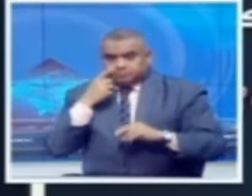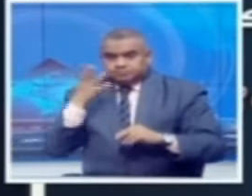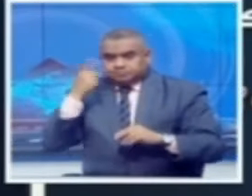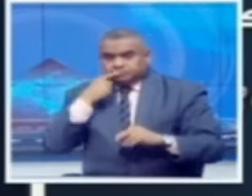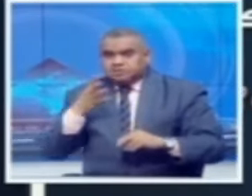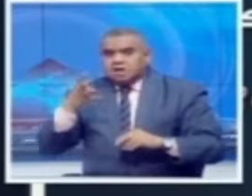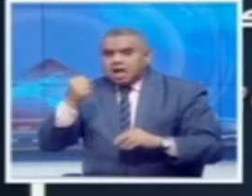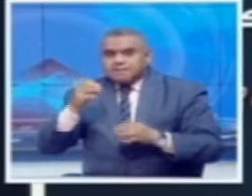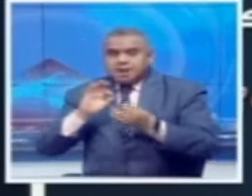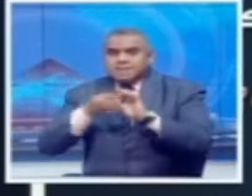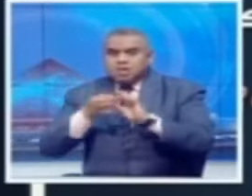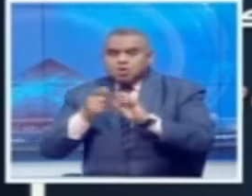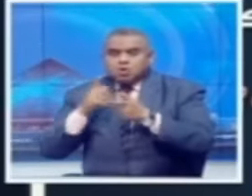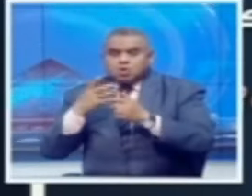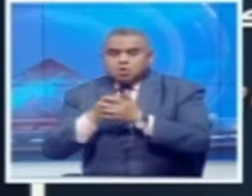من